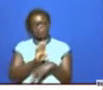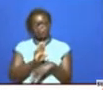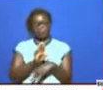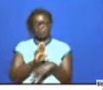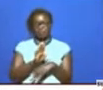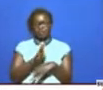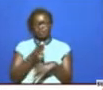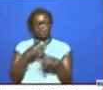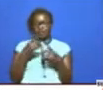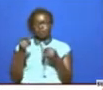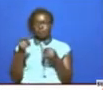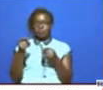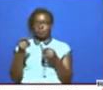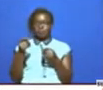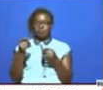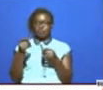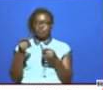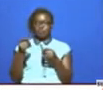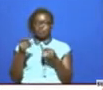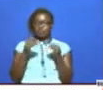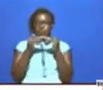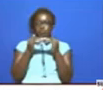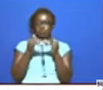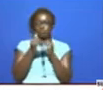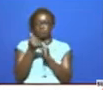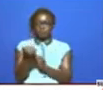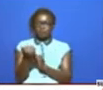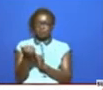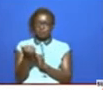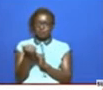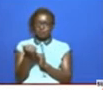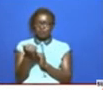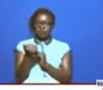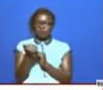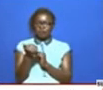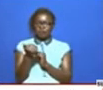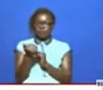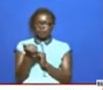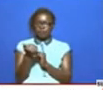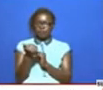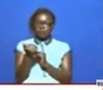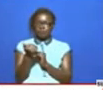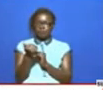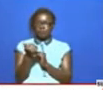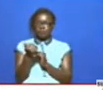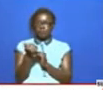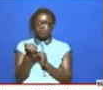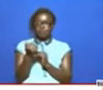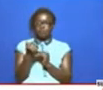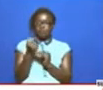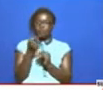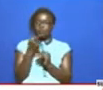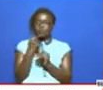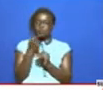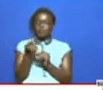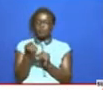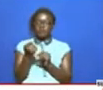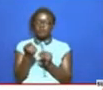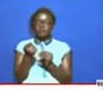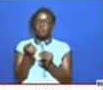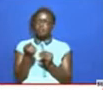unaenda viwango vingine. Na mimi nataka nikuambie na nikuahidi,